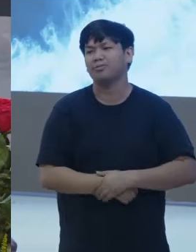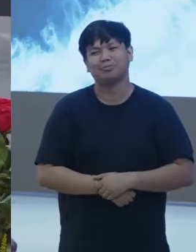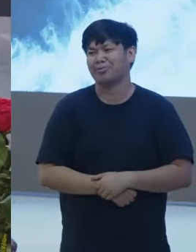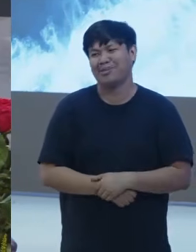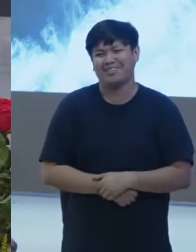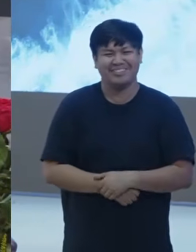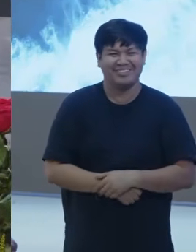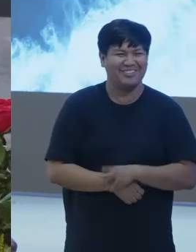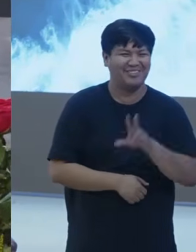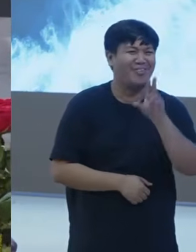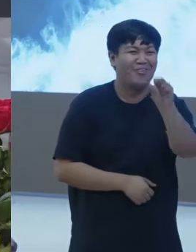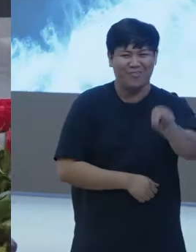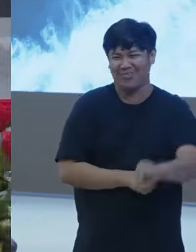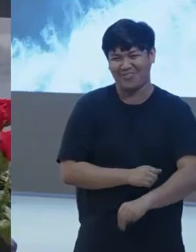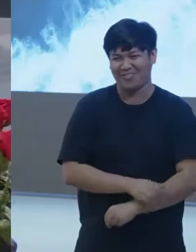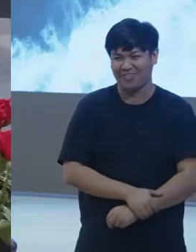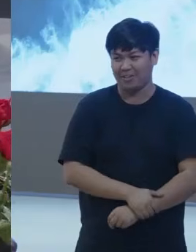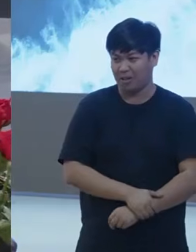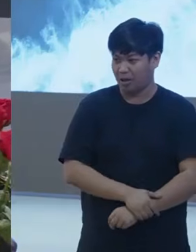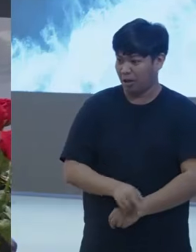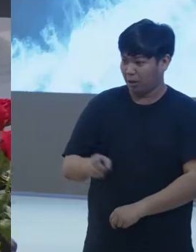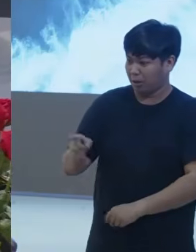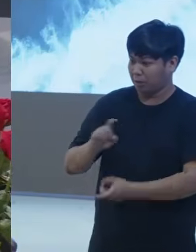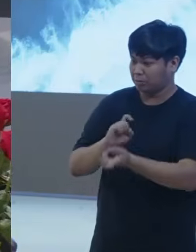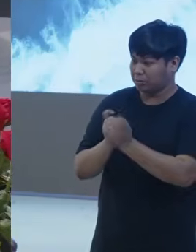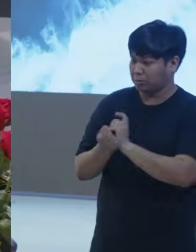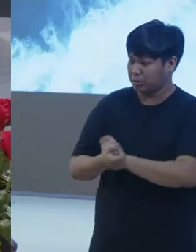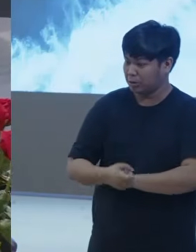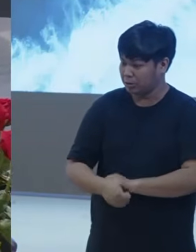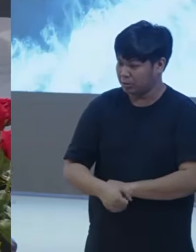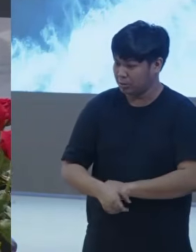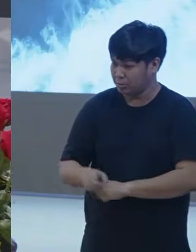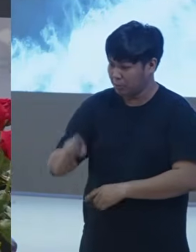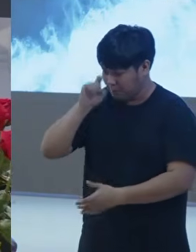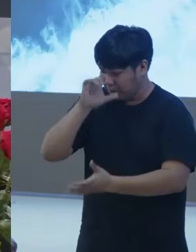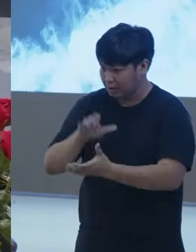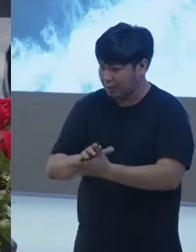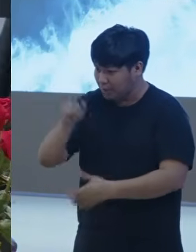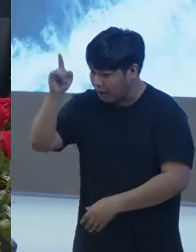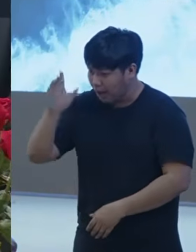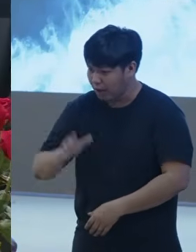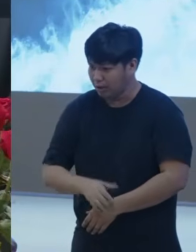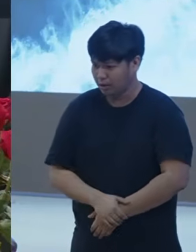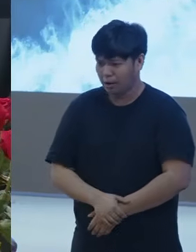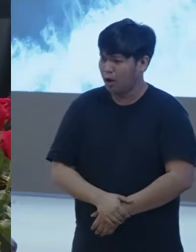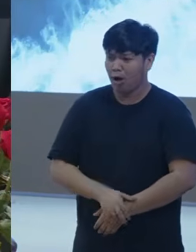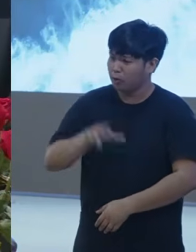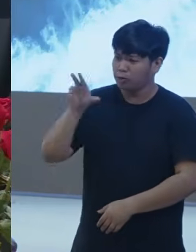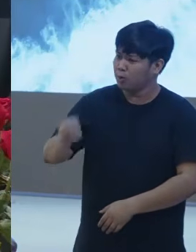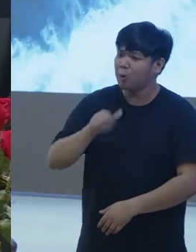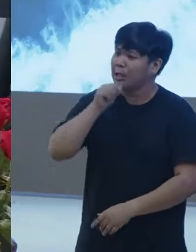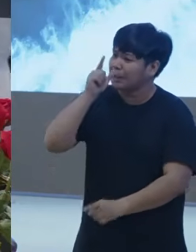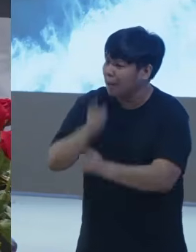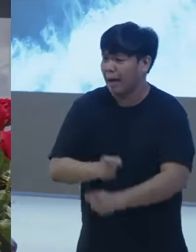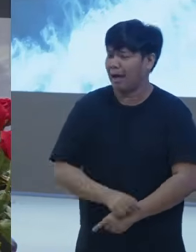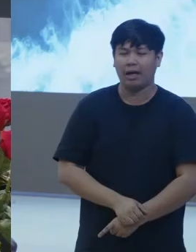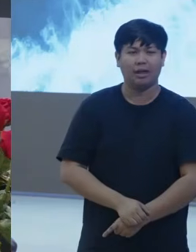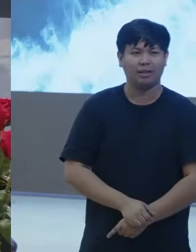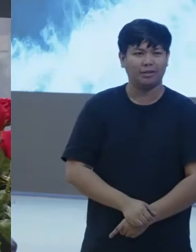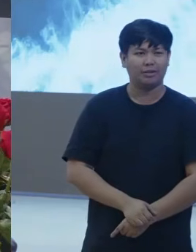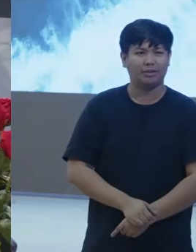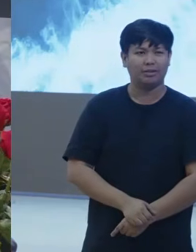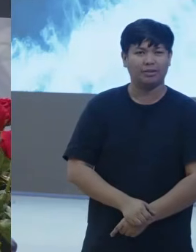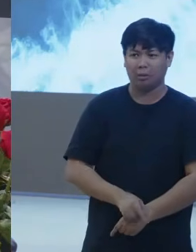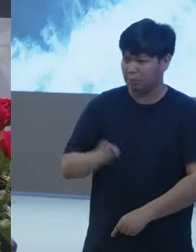Pero hindi ganon ang reaksyon ni Jonah sa dakilang pagliligtas ng Panginoon. Kabaliktaran nito